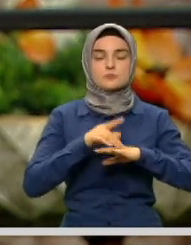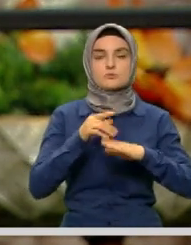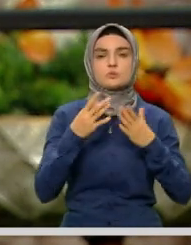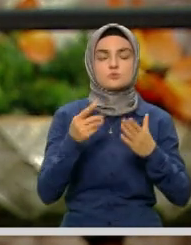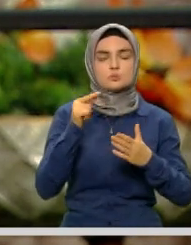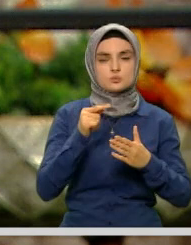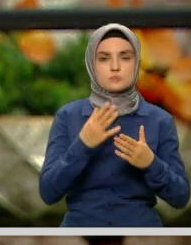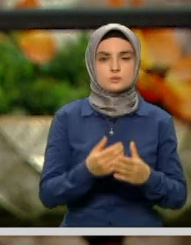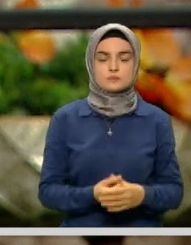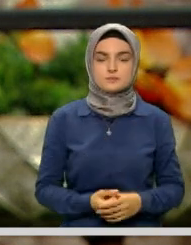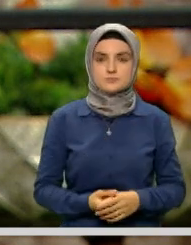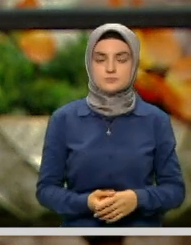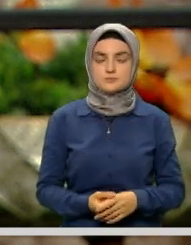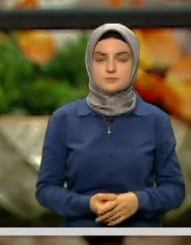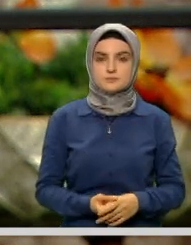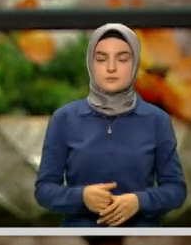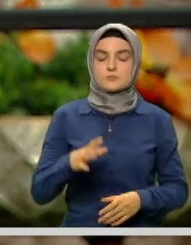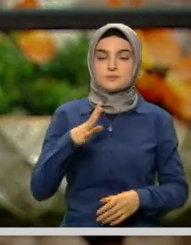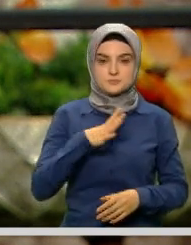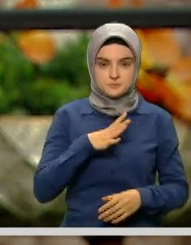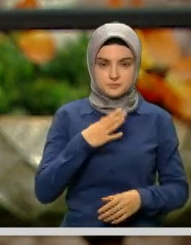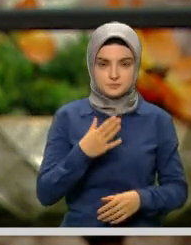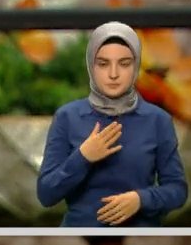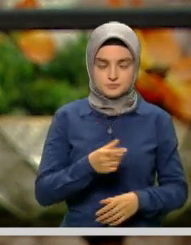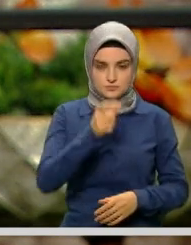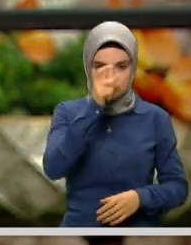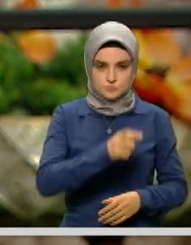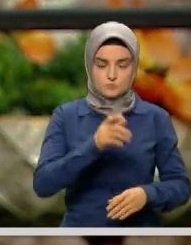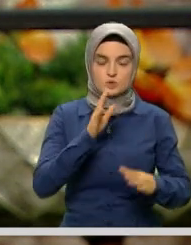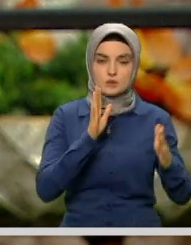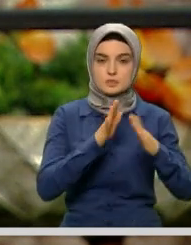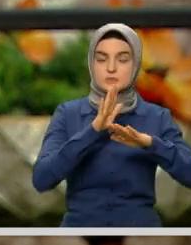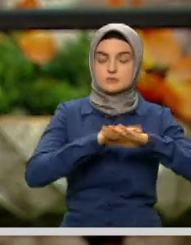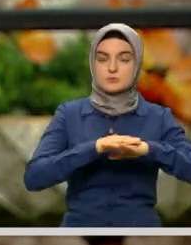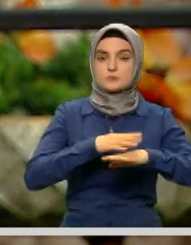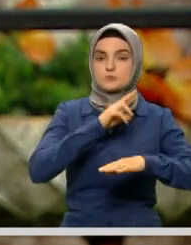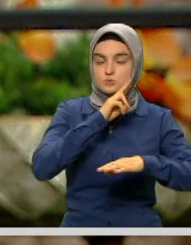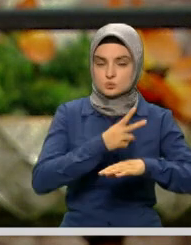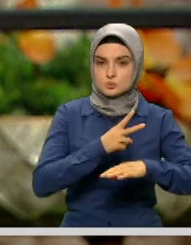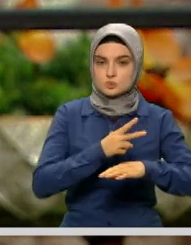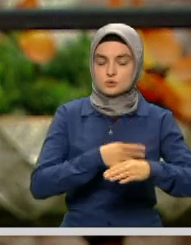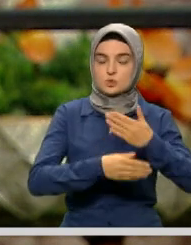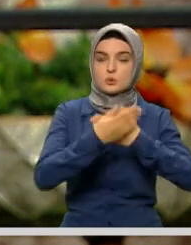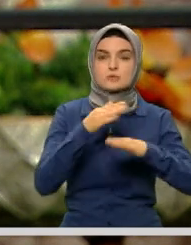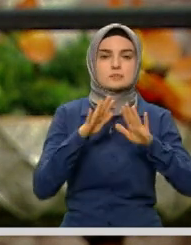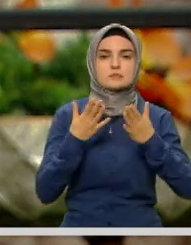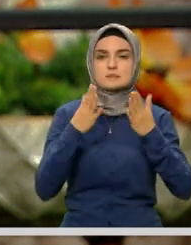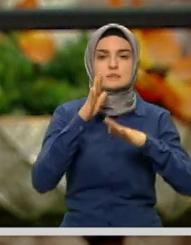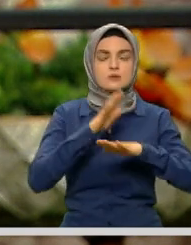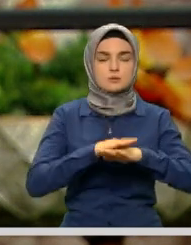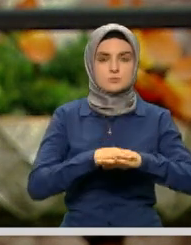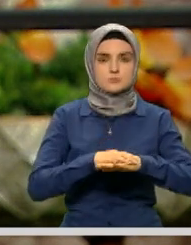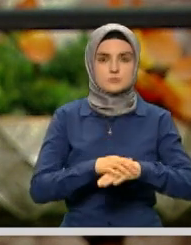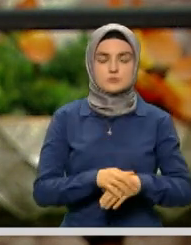bir şerh konuluyor. Kula karşı işlenen günahlarda öncelikle neyi yaptıysak